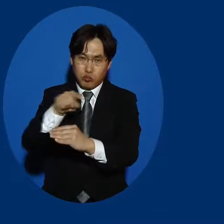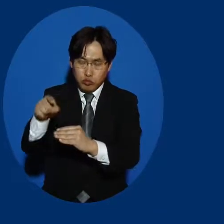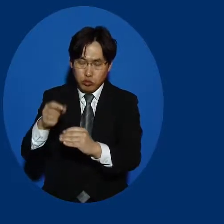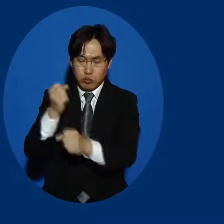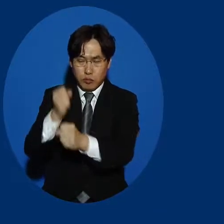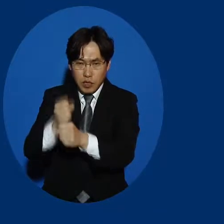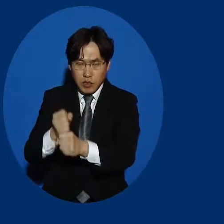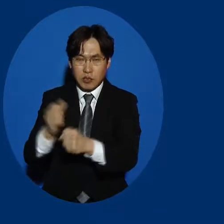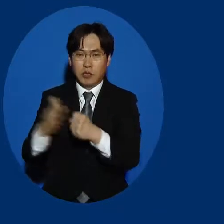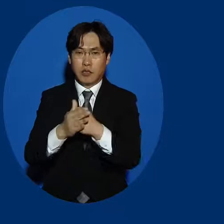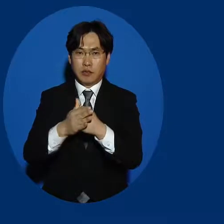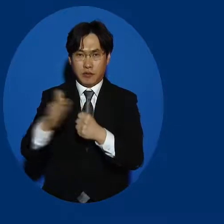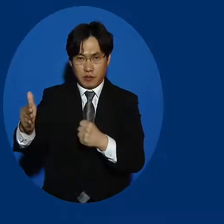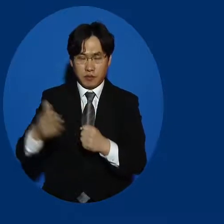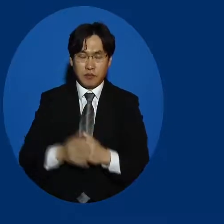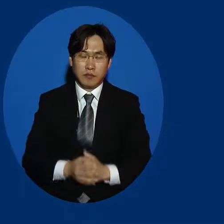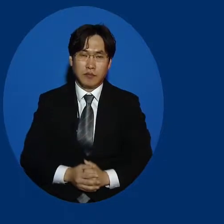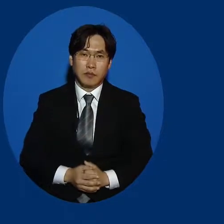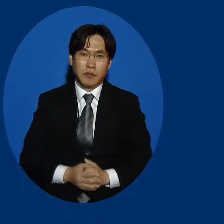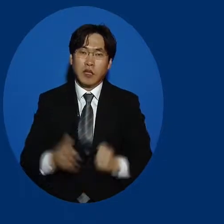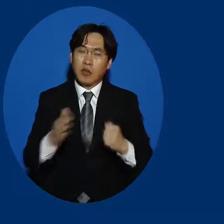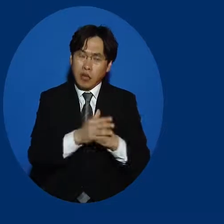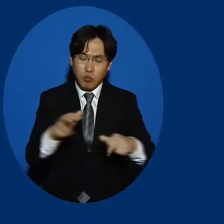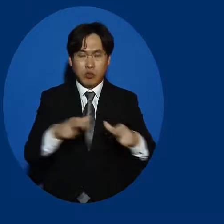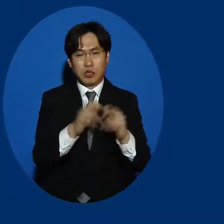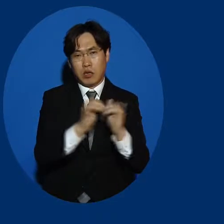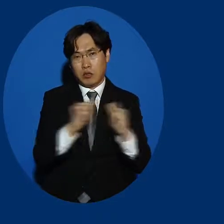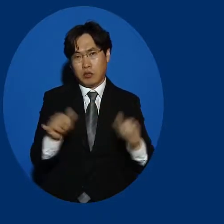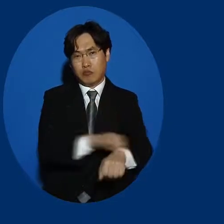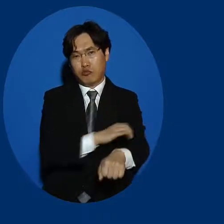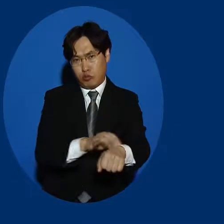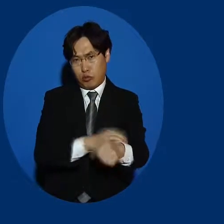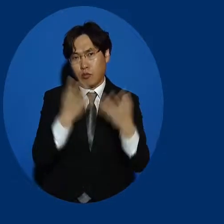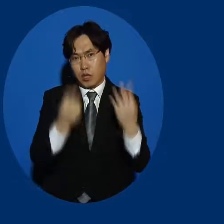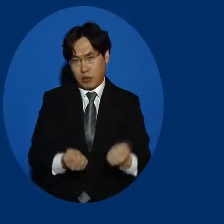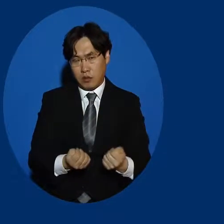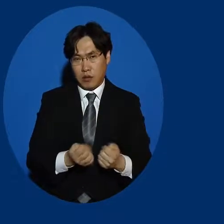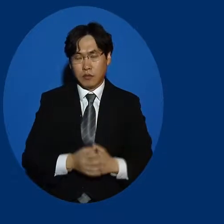있기 때문입니다. 그래서 장애인들이 불편해요.